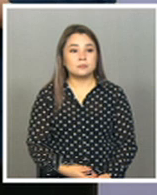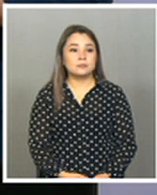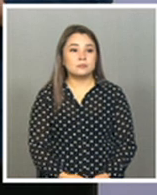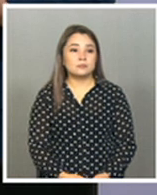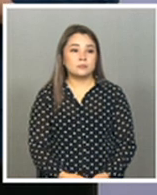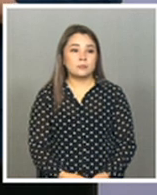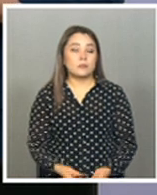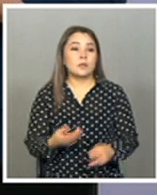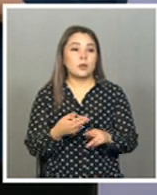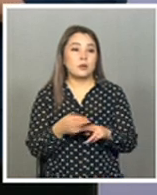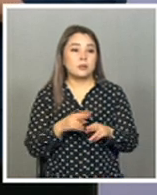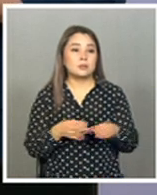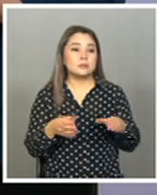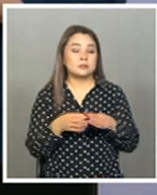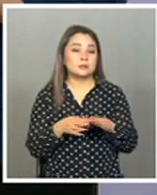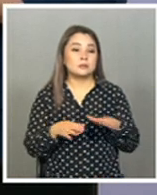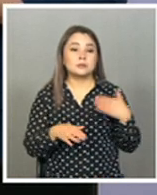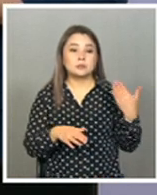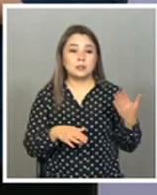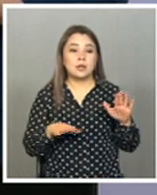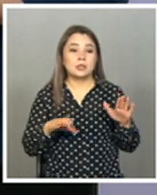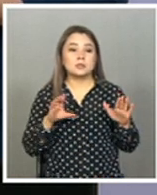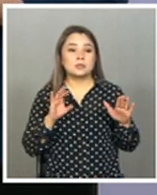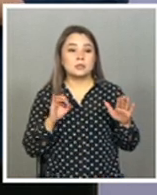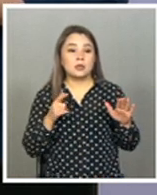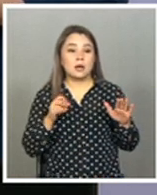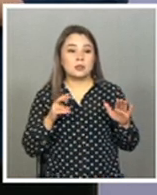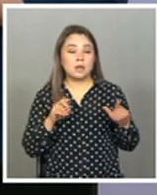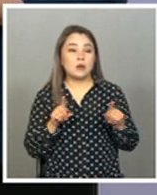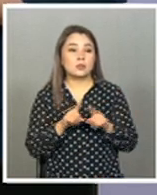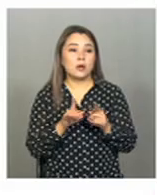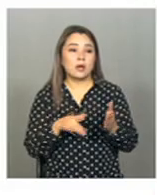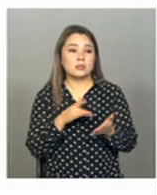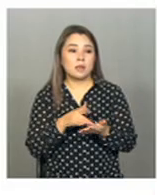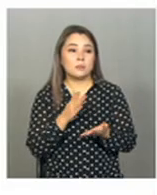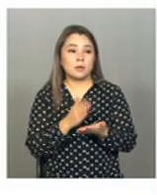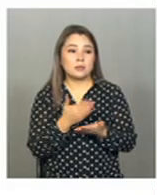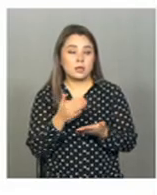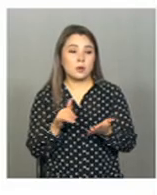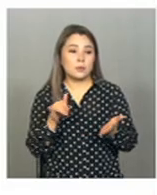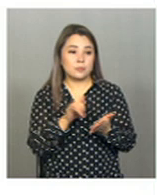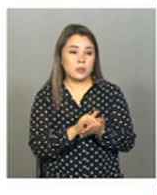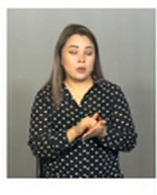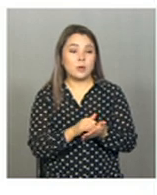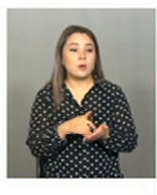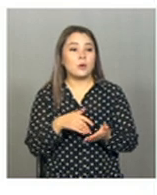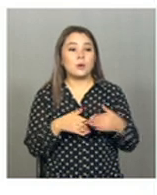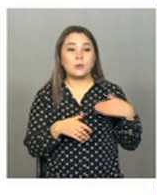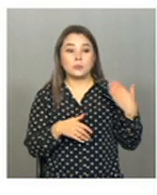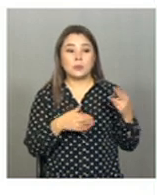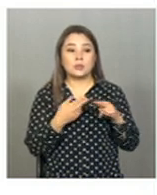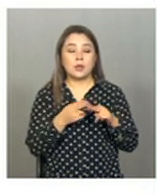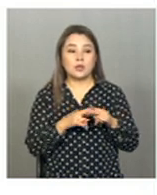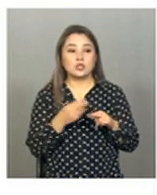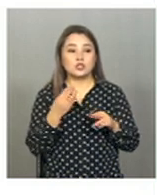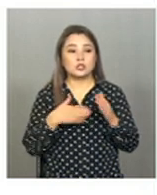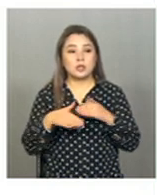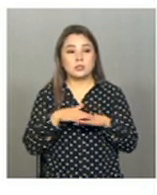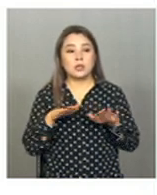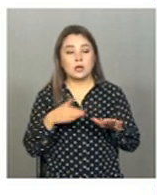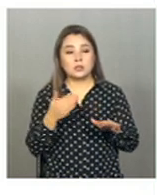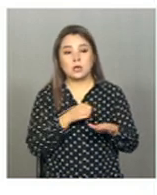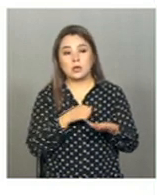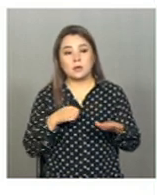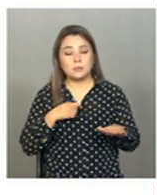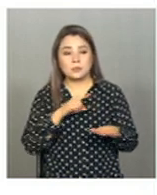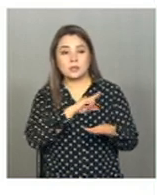Сол қанатының орталығы Сығанақ қаласында орналасты. Сол қанаты, яғни шығыс қанаты ең қуаттысы